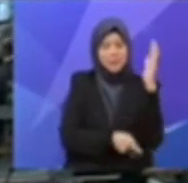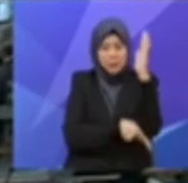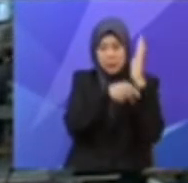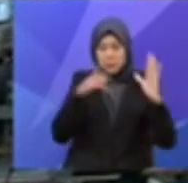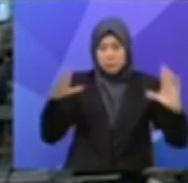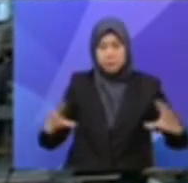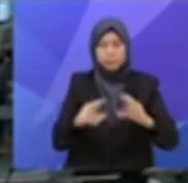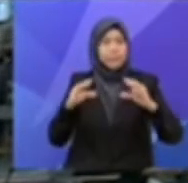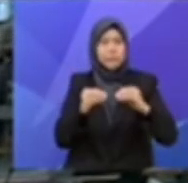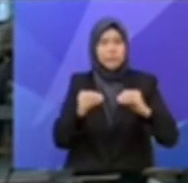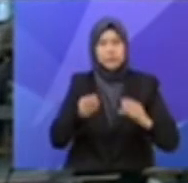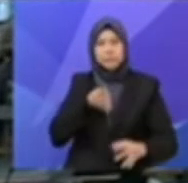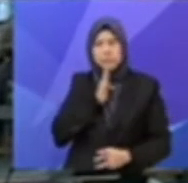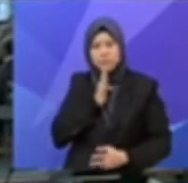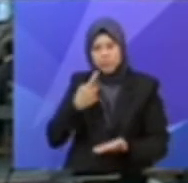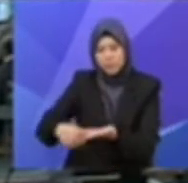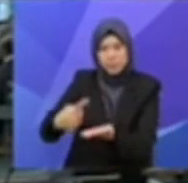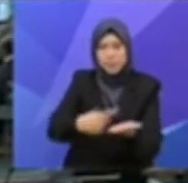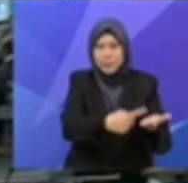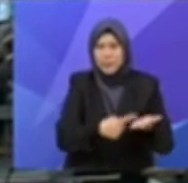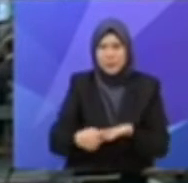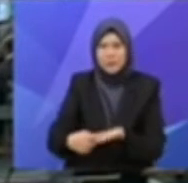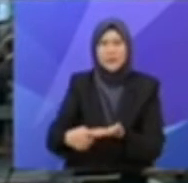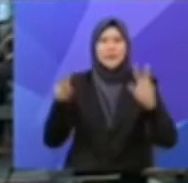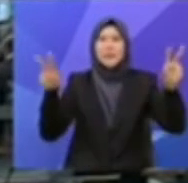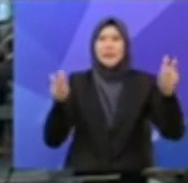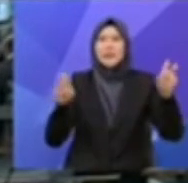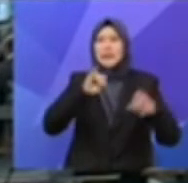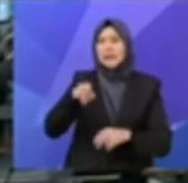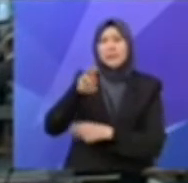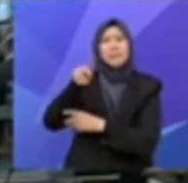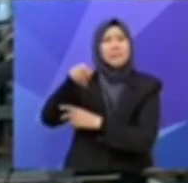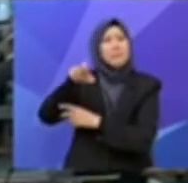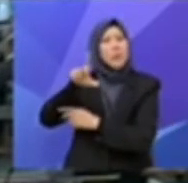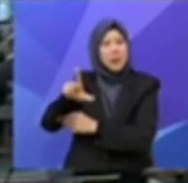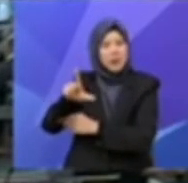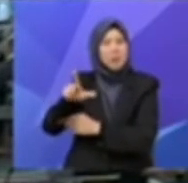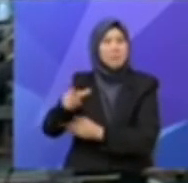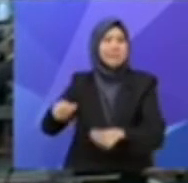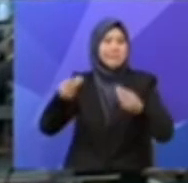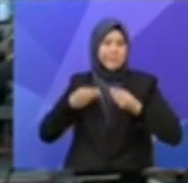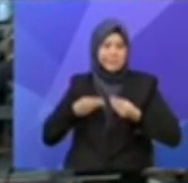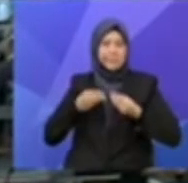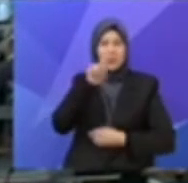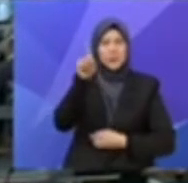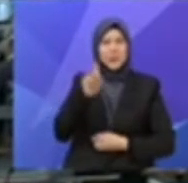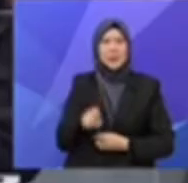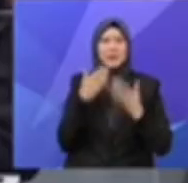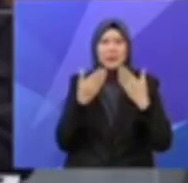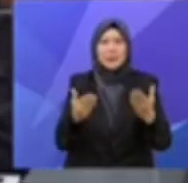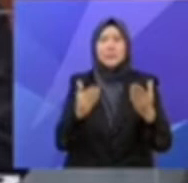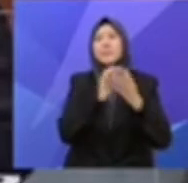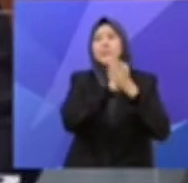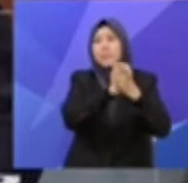bersidang hujjah berkata jempol diberi gelaran pertama sekalung tahniah kepada ya Abah Mohammad Zuhri